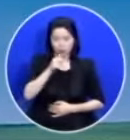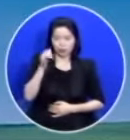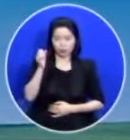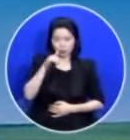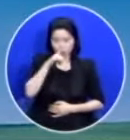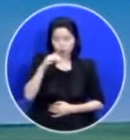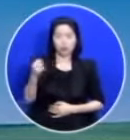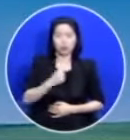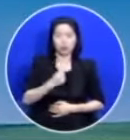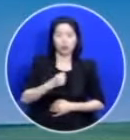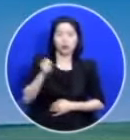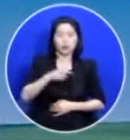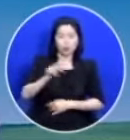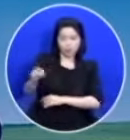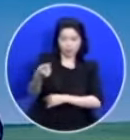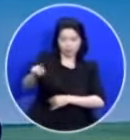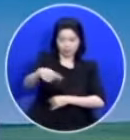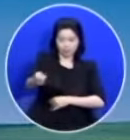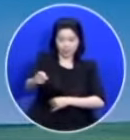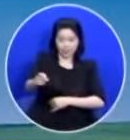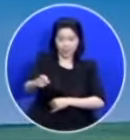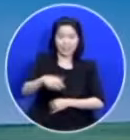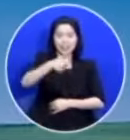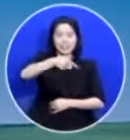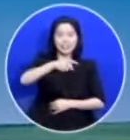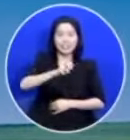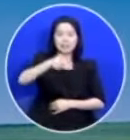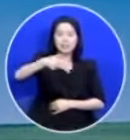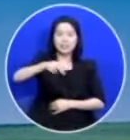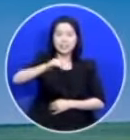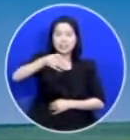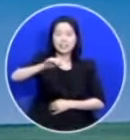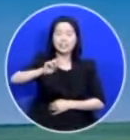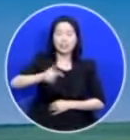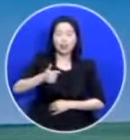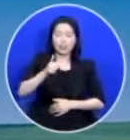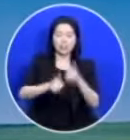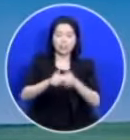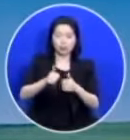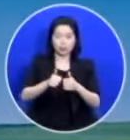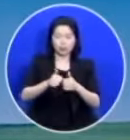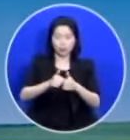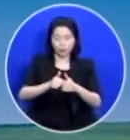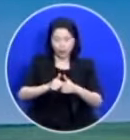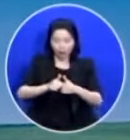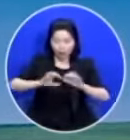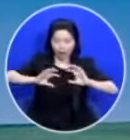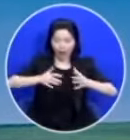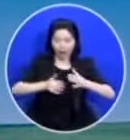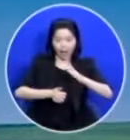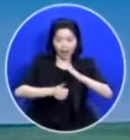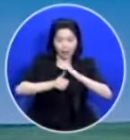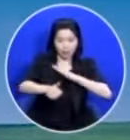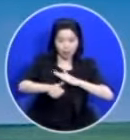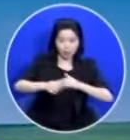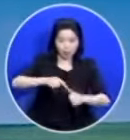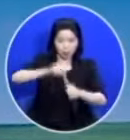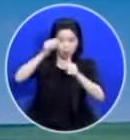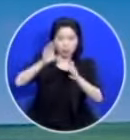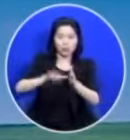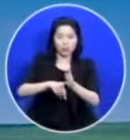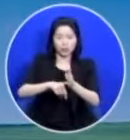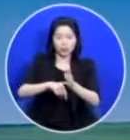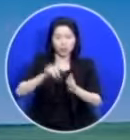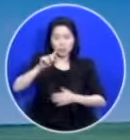볼까요 우리 펜싱의 김지현 선수는요 국가대표 선발전 16강에서 탈락을 했대요 그래서